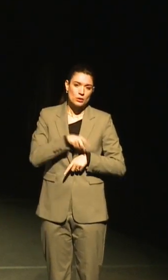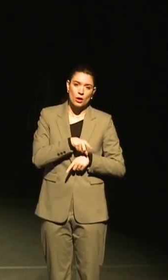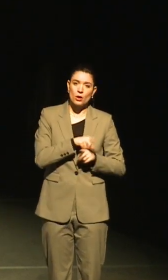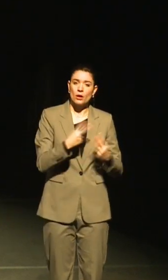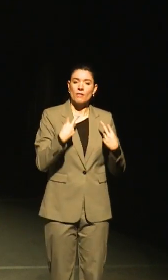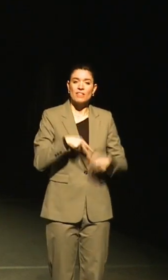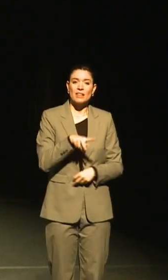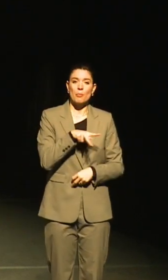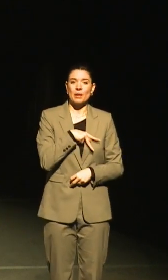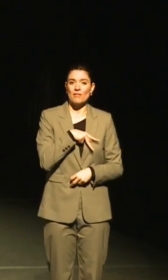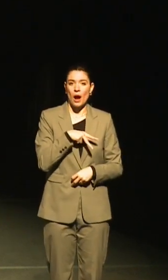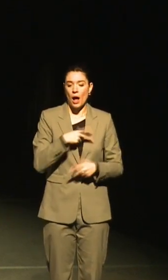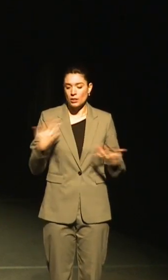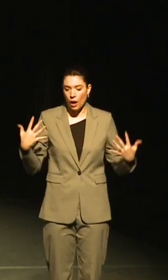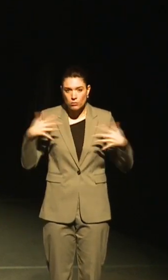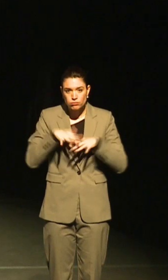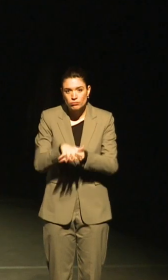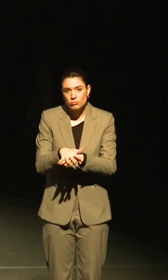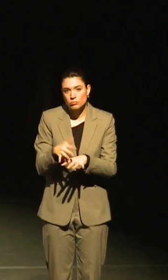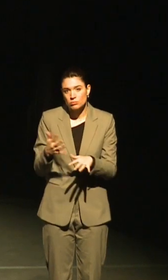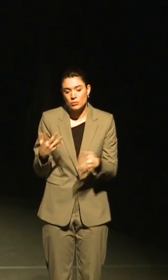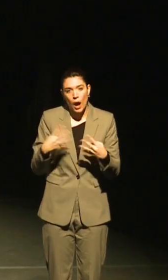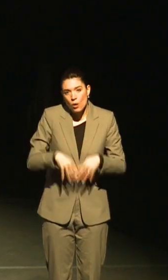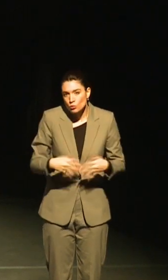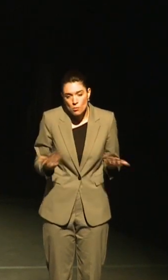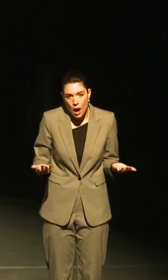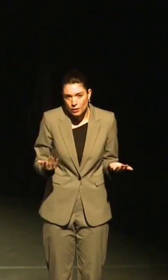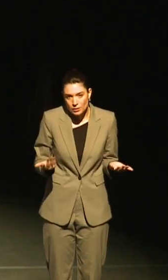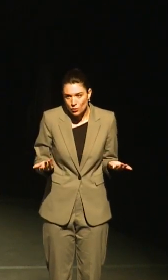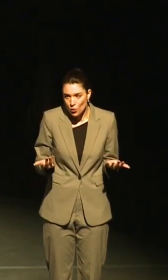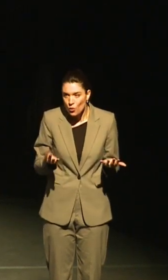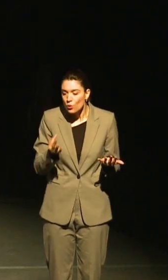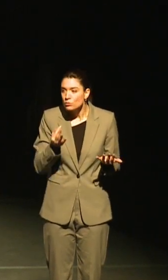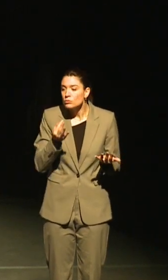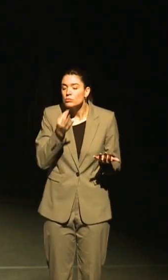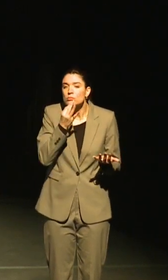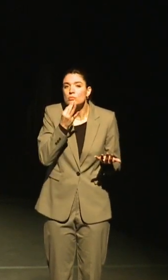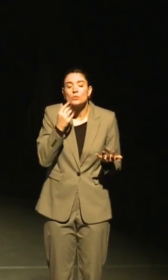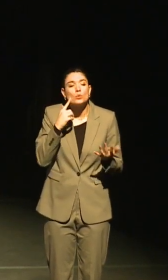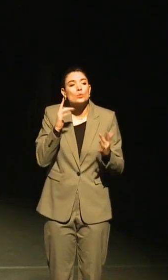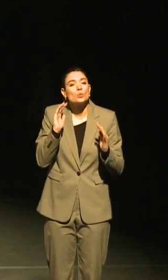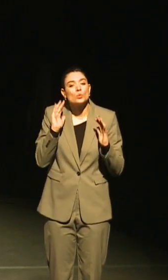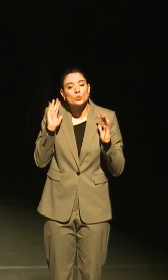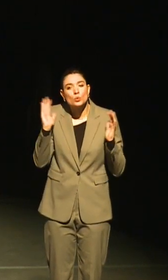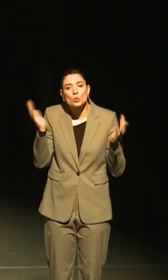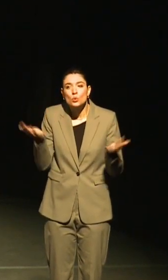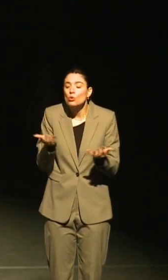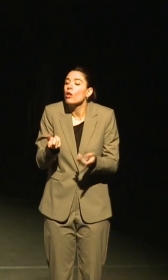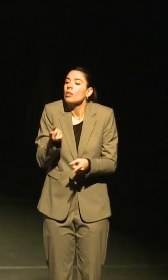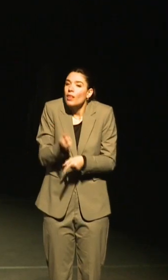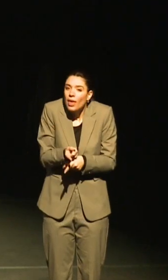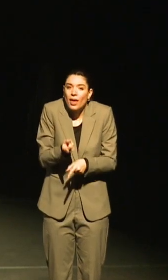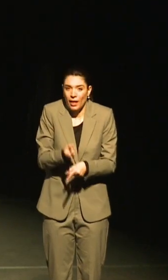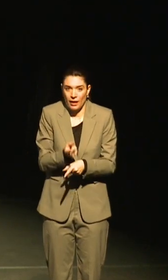nostra vita personale con l'essere noi stessi e quindi come dire tutto ha una ragione d'essere